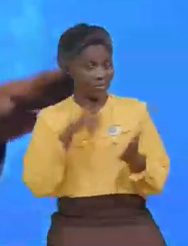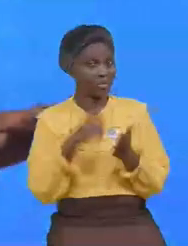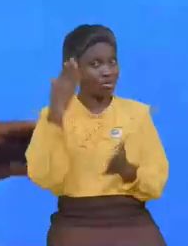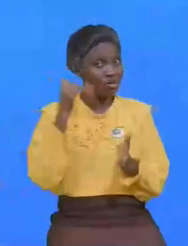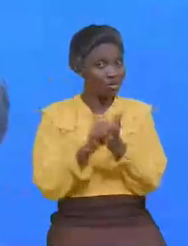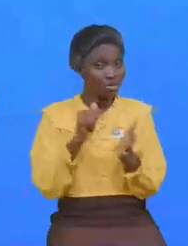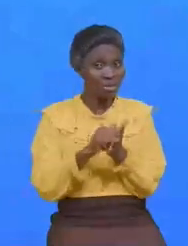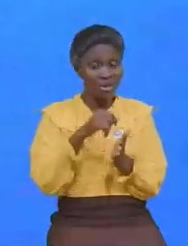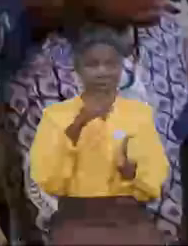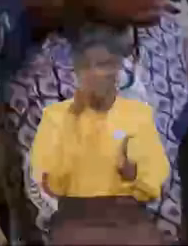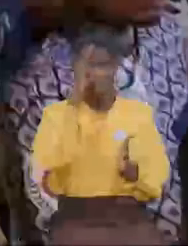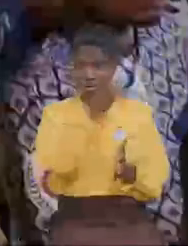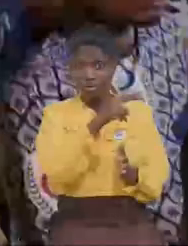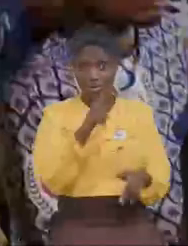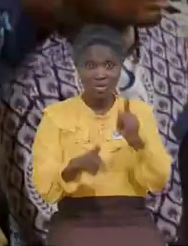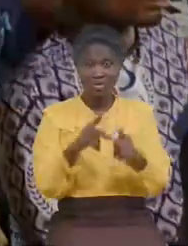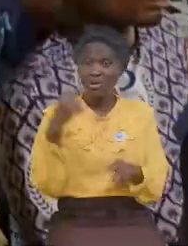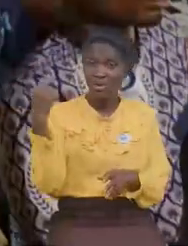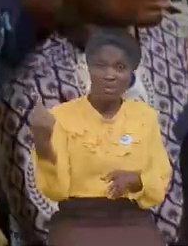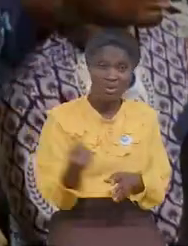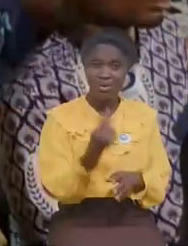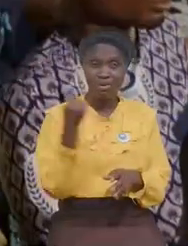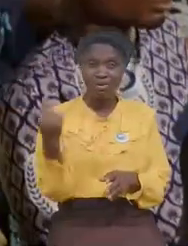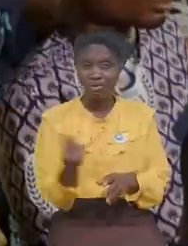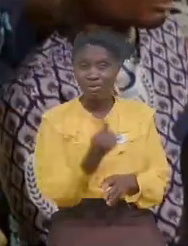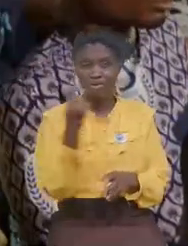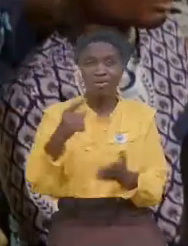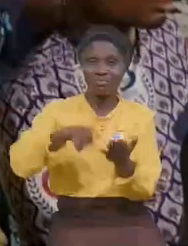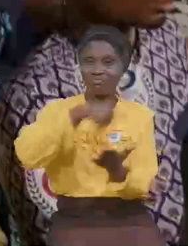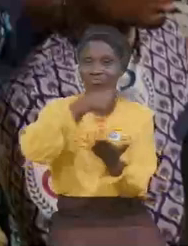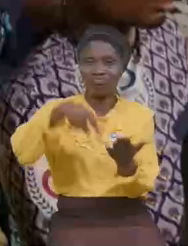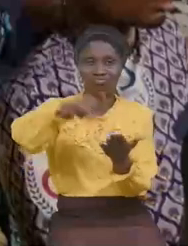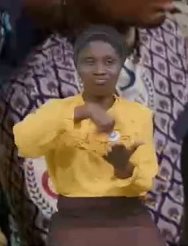que les ignorants ne font que critiquer?